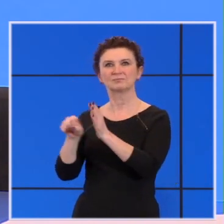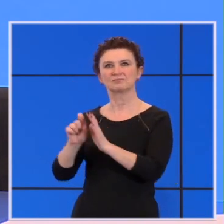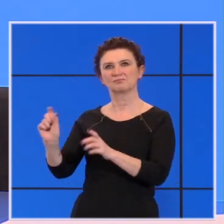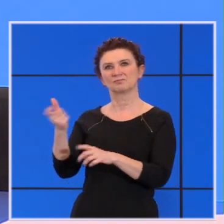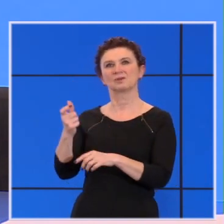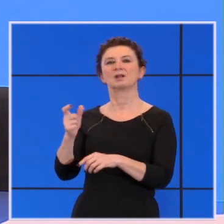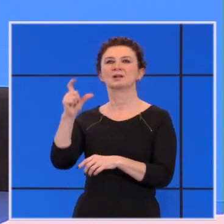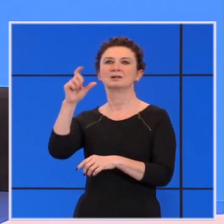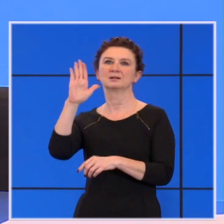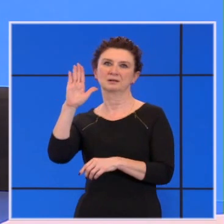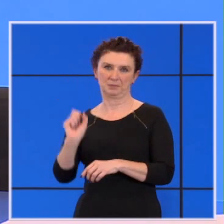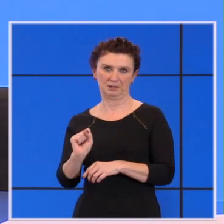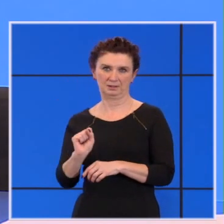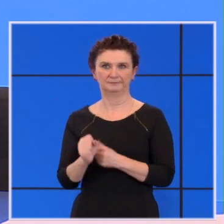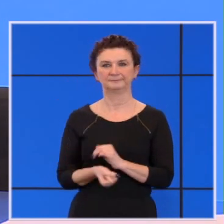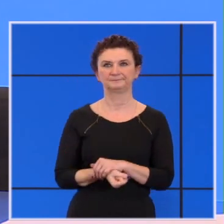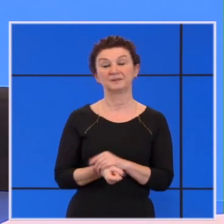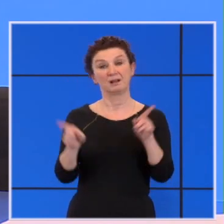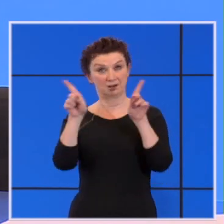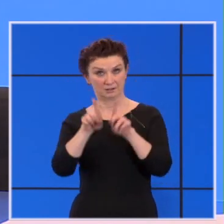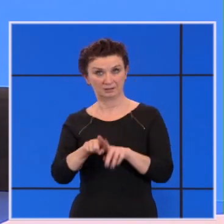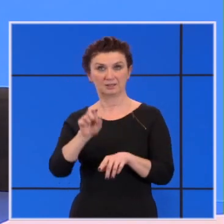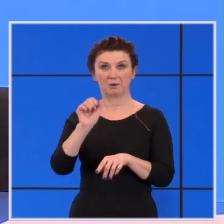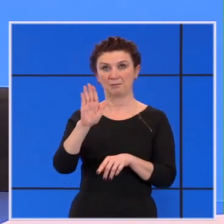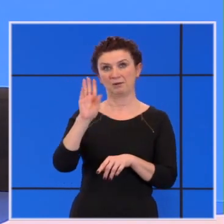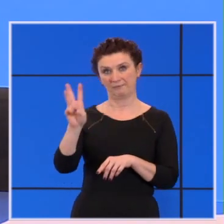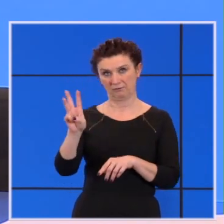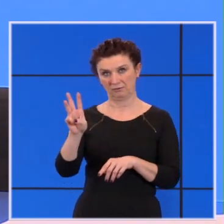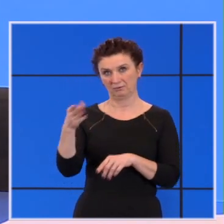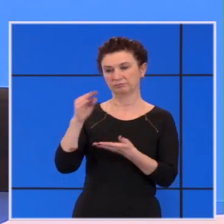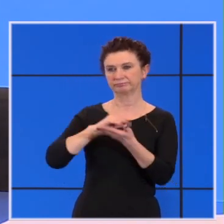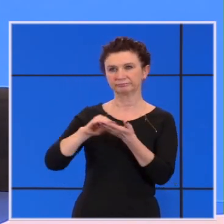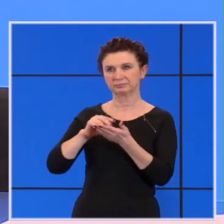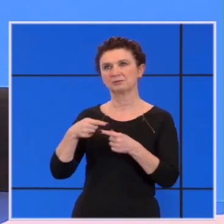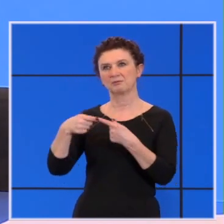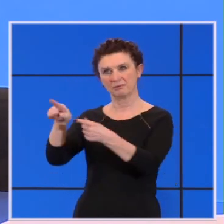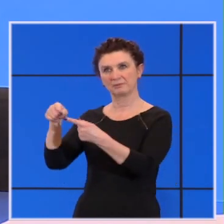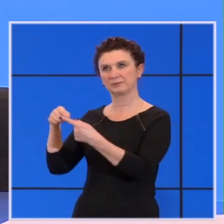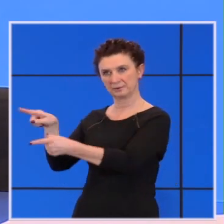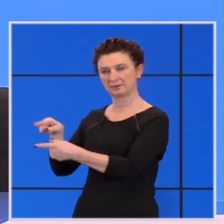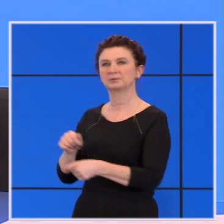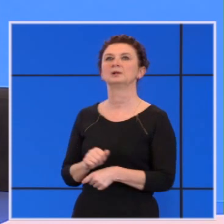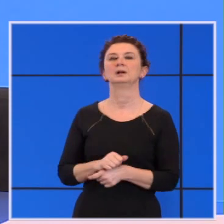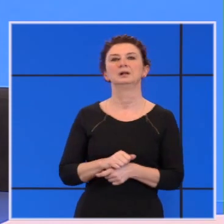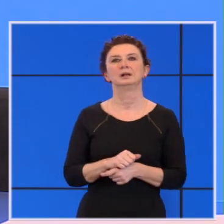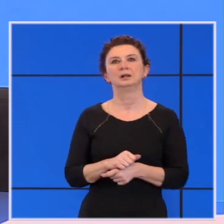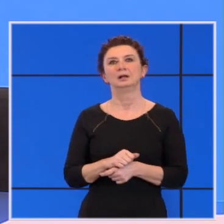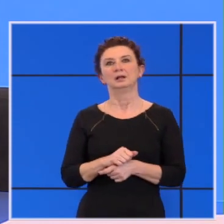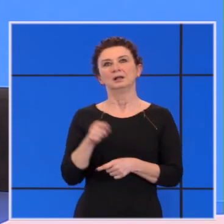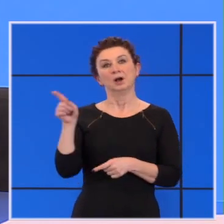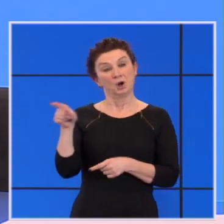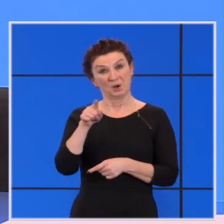i zarówno CBA, jak i ABW, którzy byli adresatami tego pisma, pewnie zajmują się